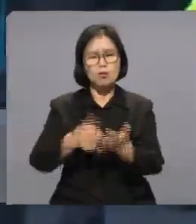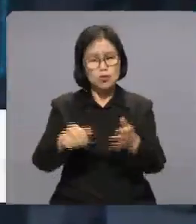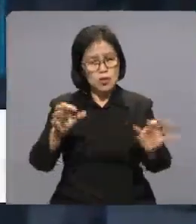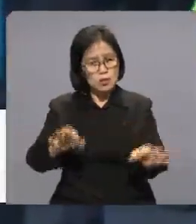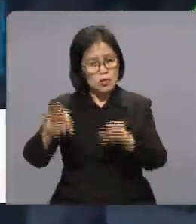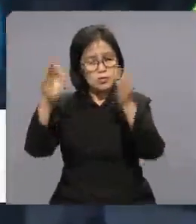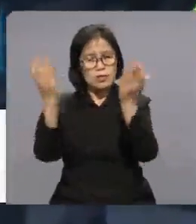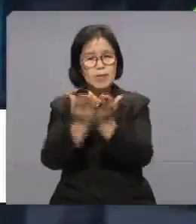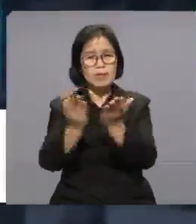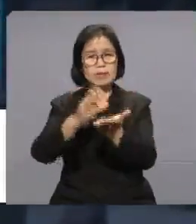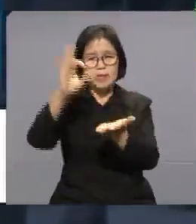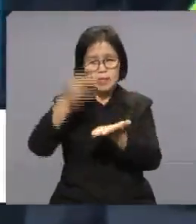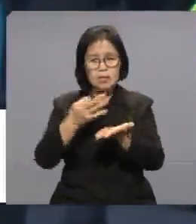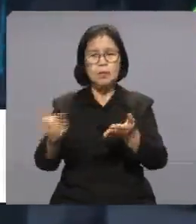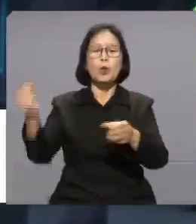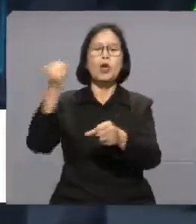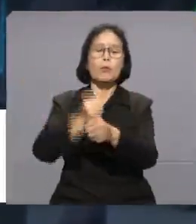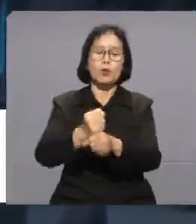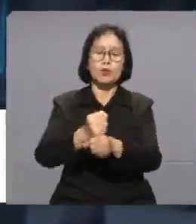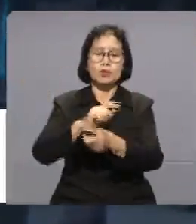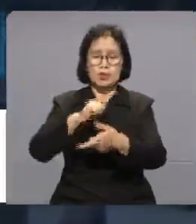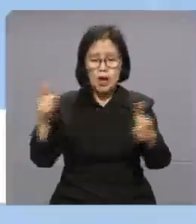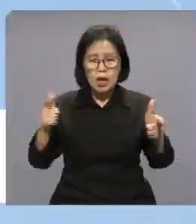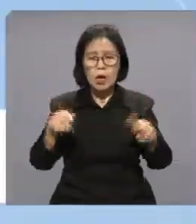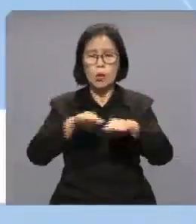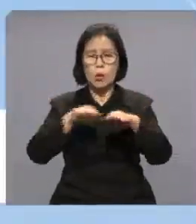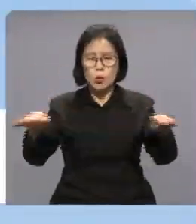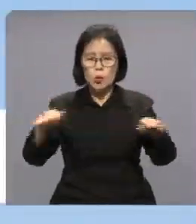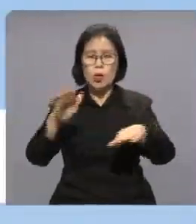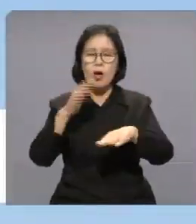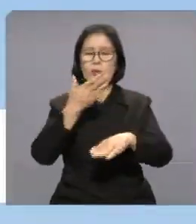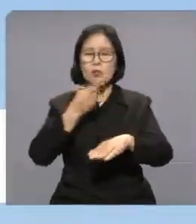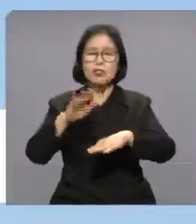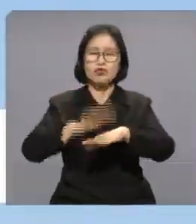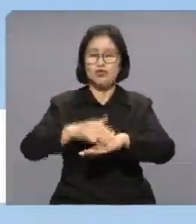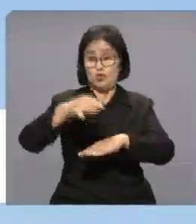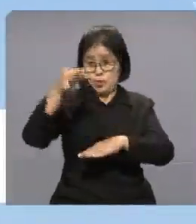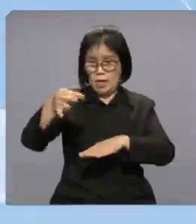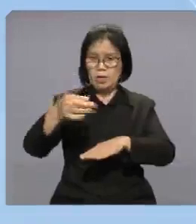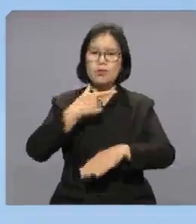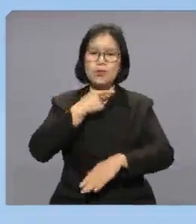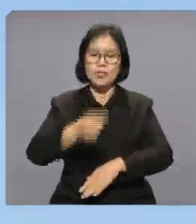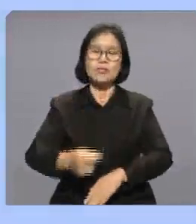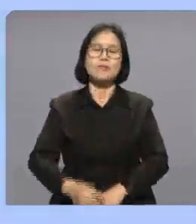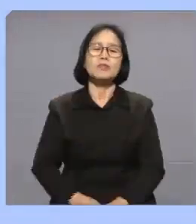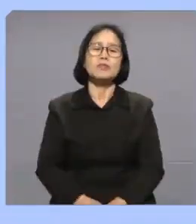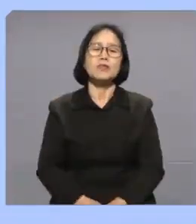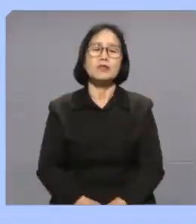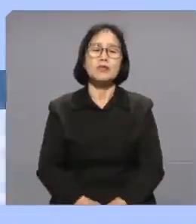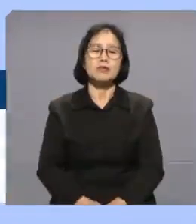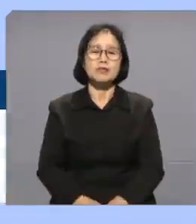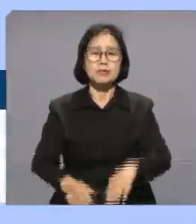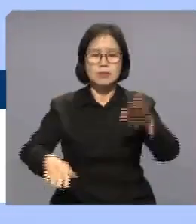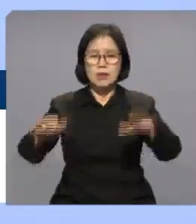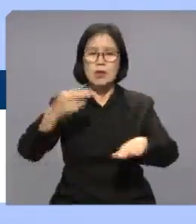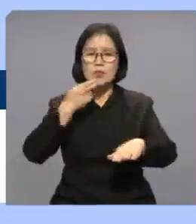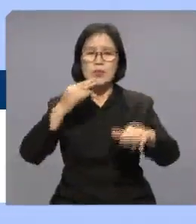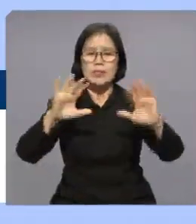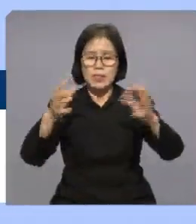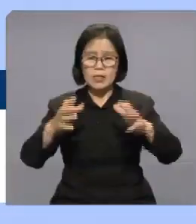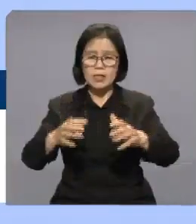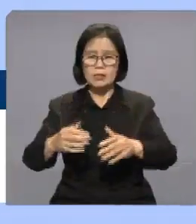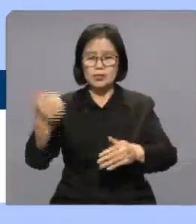상승에 걸맞는 임금 회복과 다양하고 균등한 복지 수당 등을 강력하게 요구했습니다. 차별이 없는